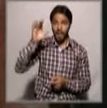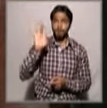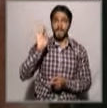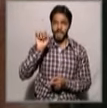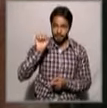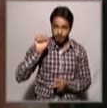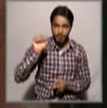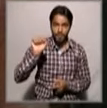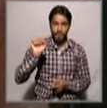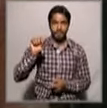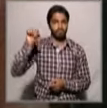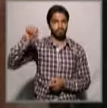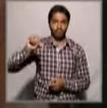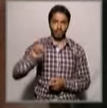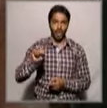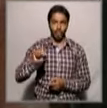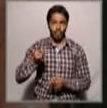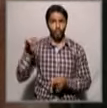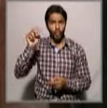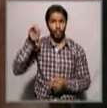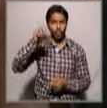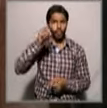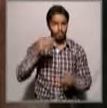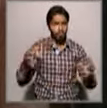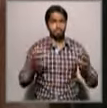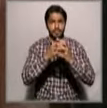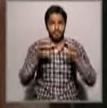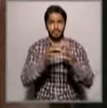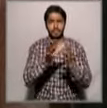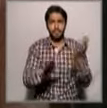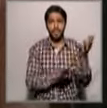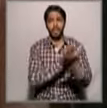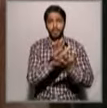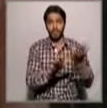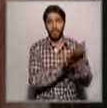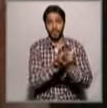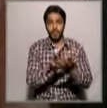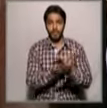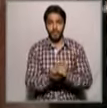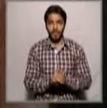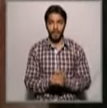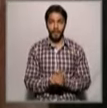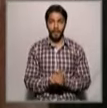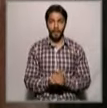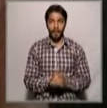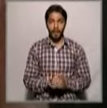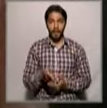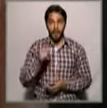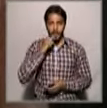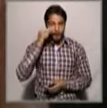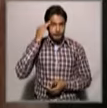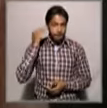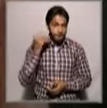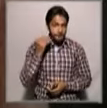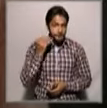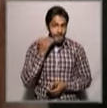ضمن الورثة اللي هتدخل جوه البيت، حضرتك سامعني؟ نعم. أنا من ضمن الورثة، البنات هيبنوا جوه